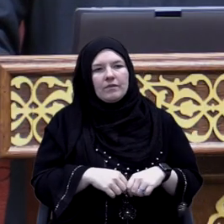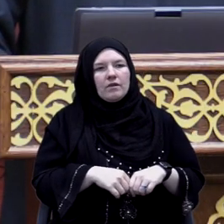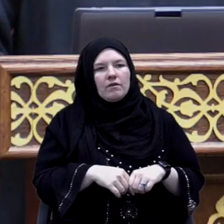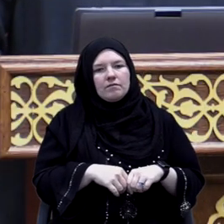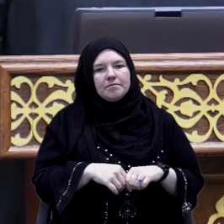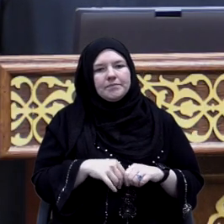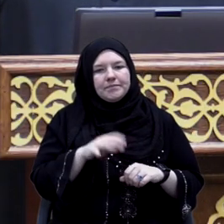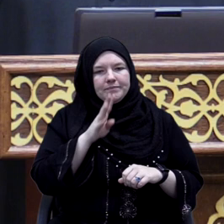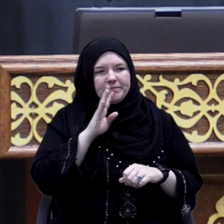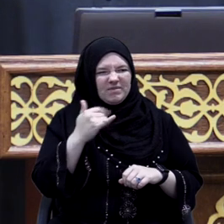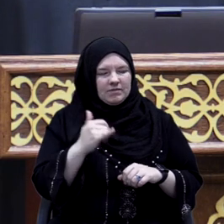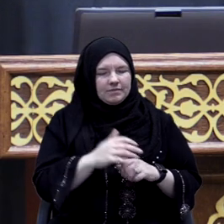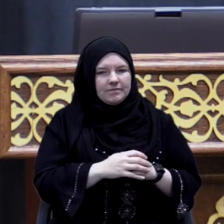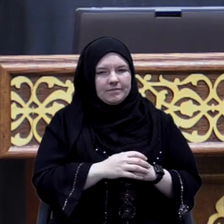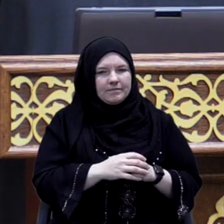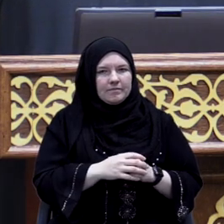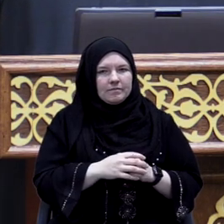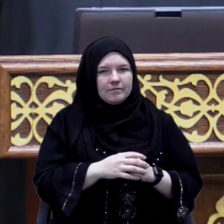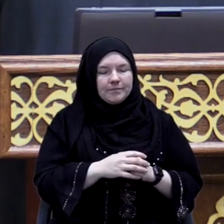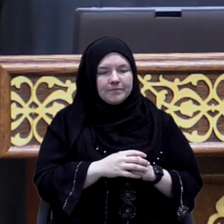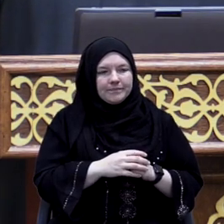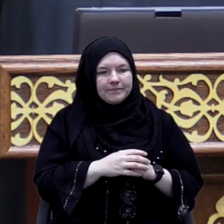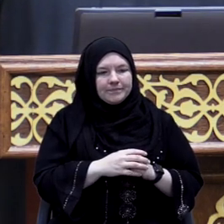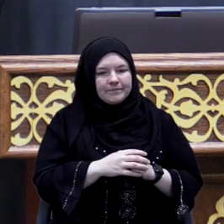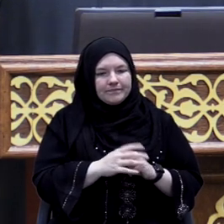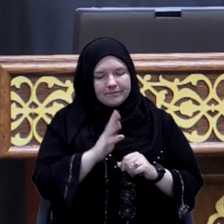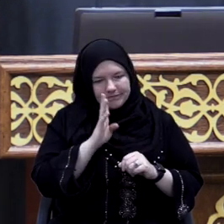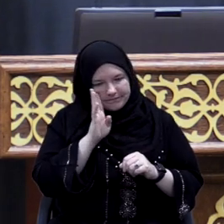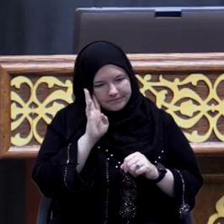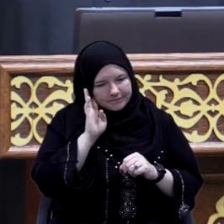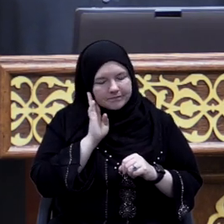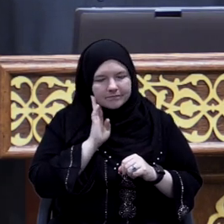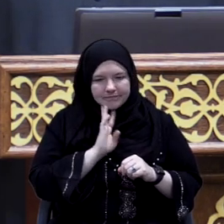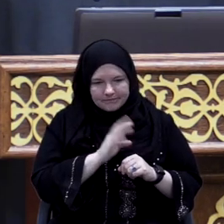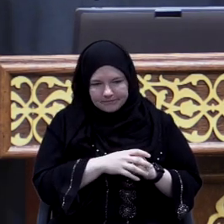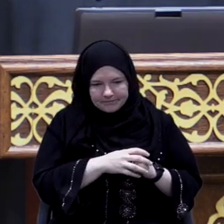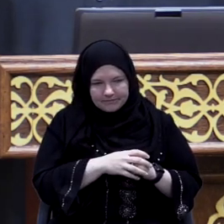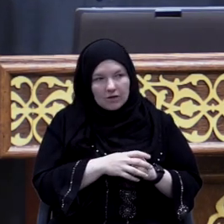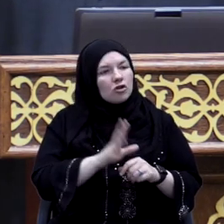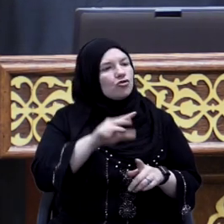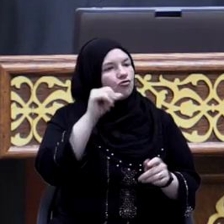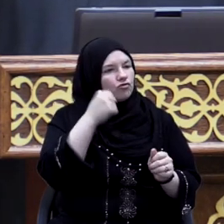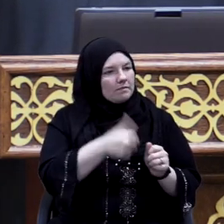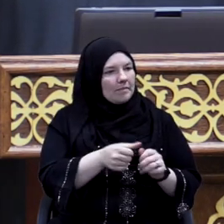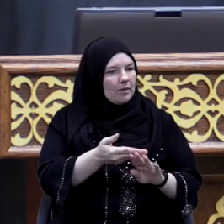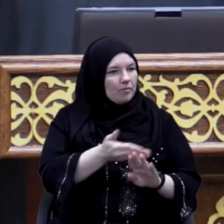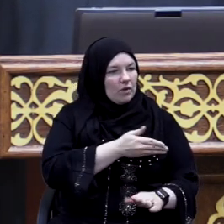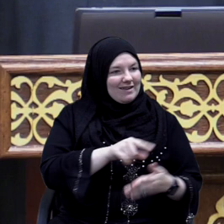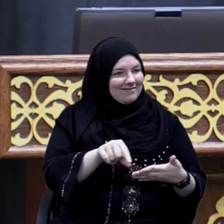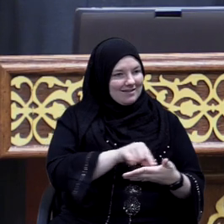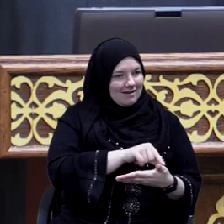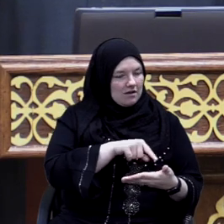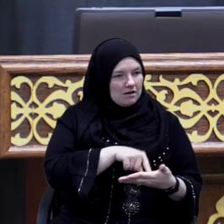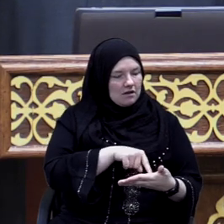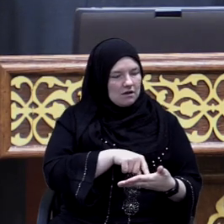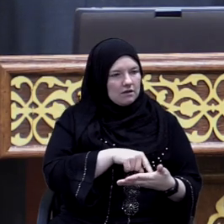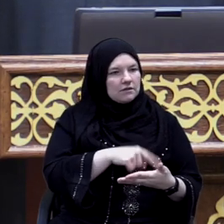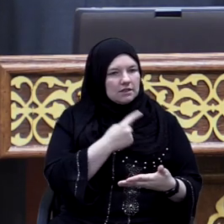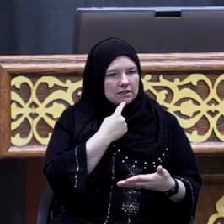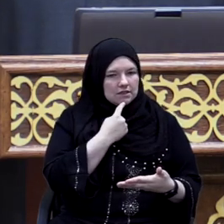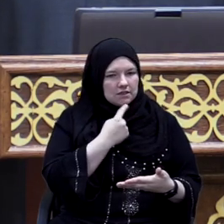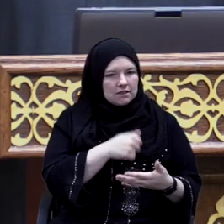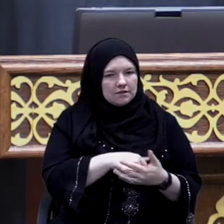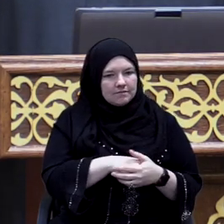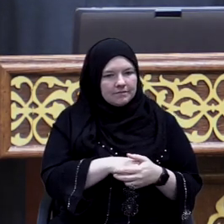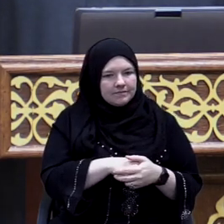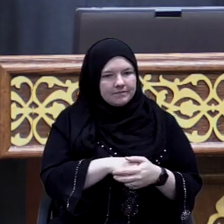لِلَّهِ مَنْ فِي السَّمَاوَاتِ وَمَنْ فِي الْأَرْضِ. You remember the previous ayah? أَلَا إِنَّ لِلَّهِ